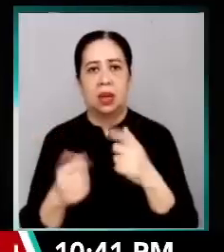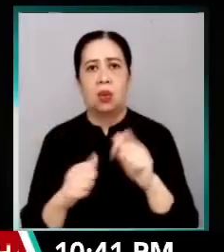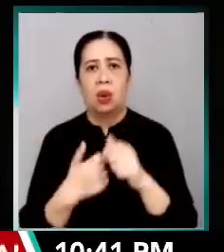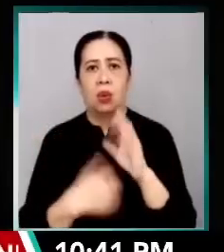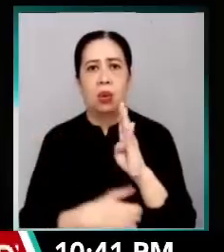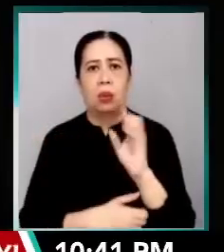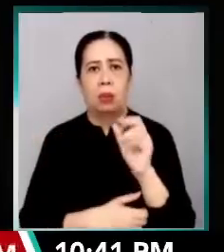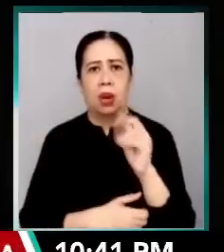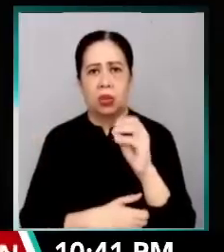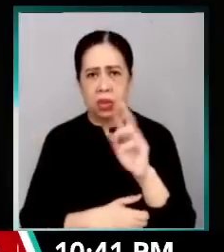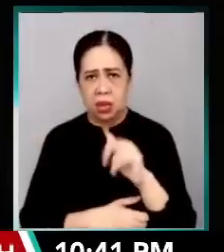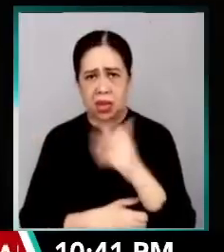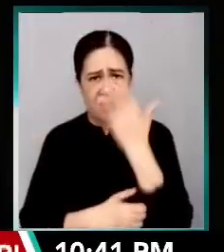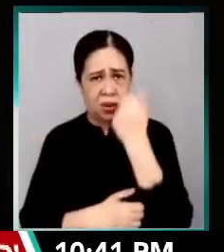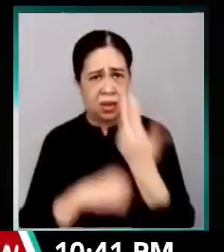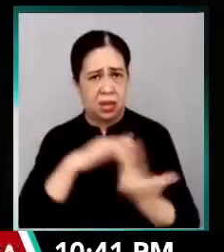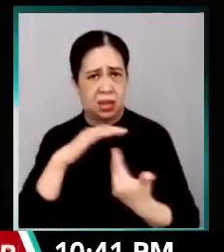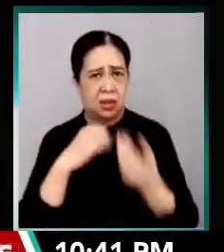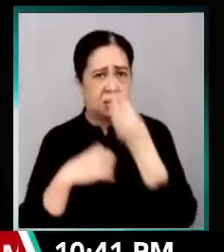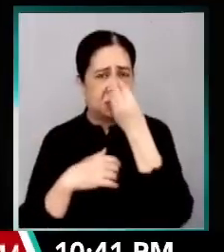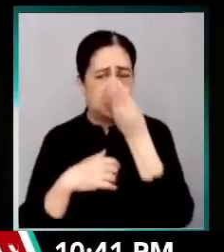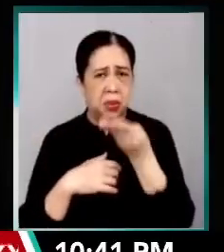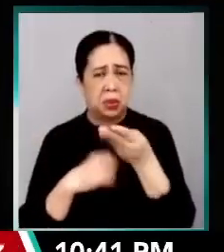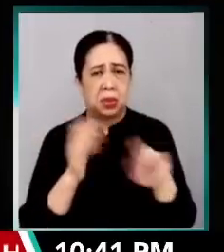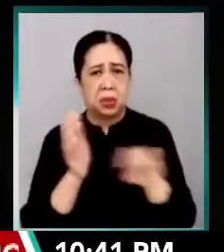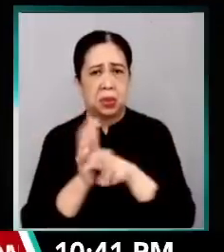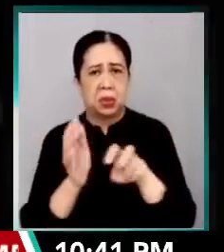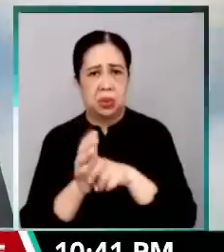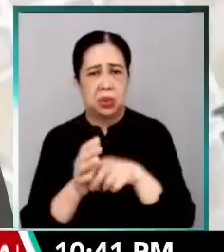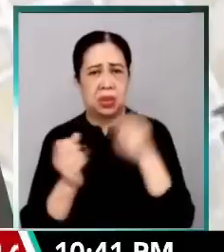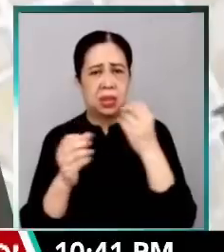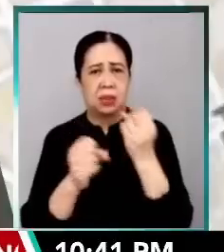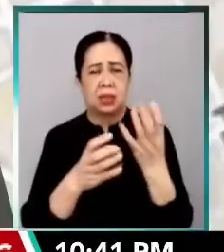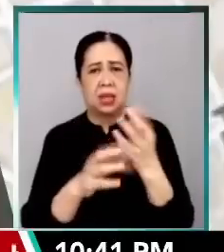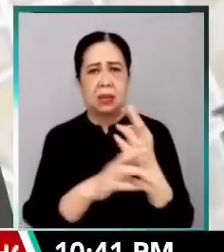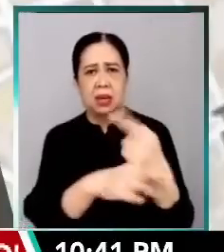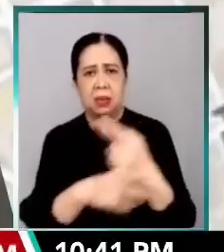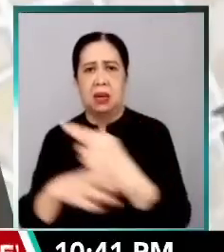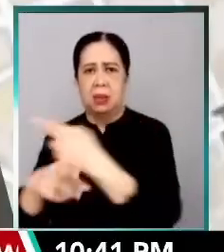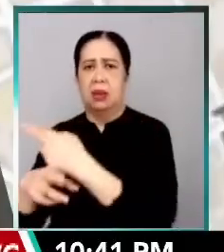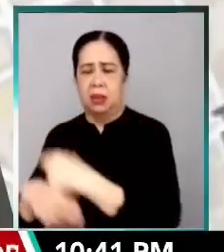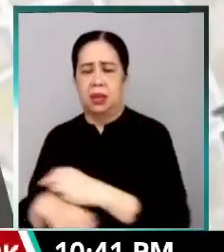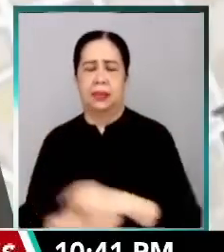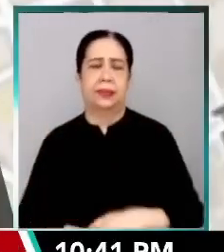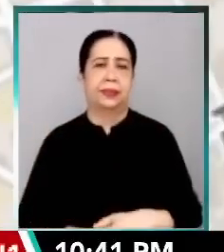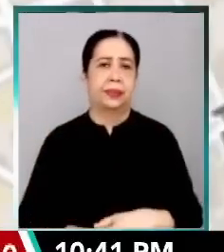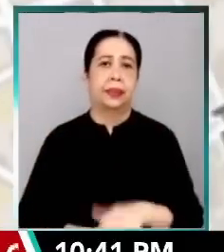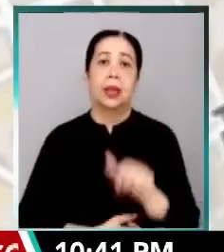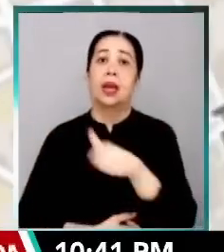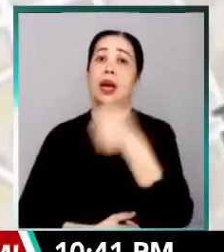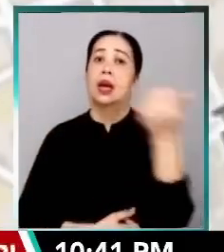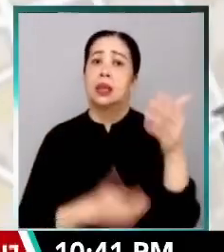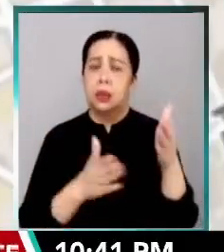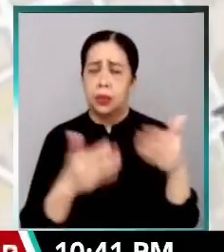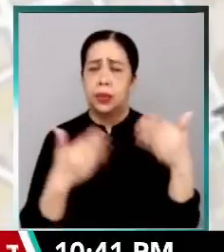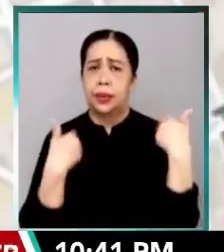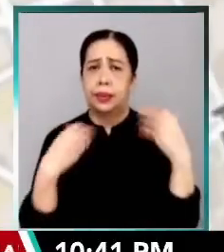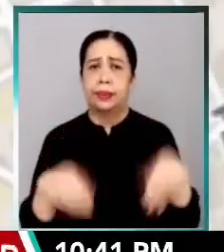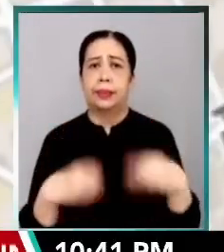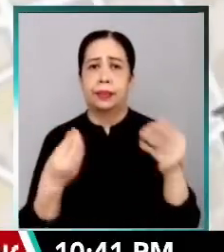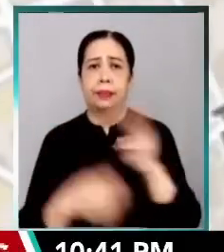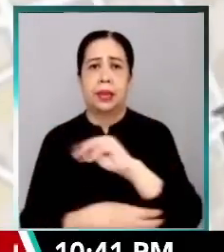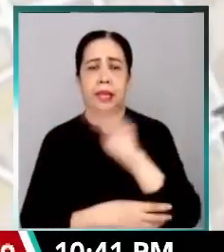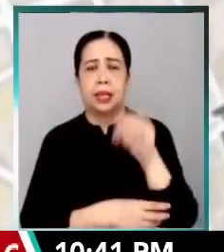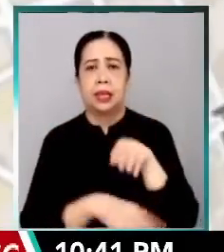mahina kasi sa sobrang traffic. Dami kasing kalsadang ginagawa eh. May alternatibong ruta naman ay binigay ang Manila Traffic and